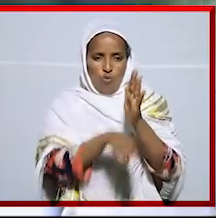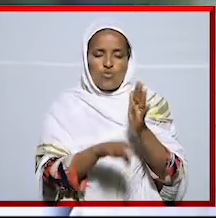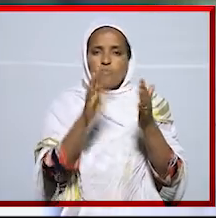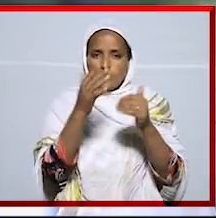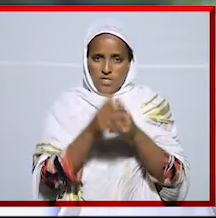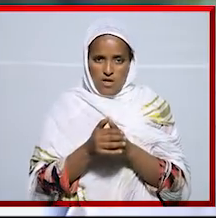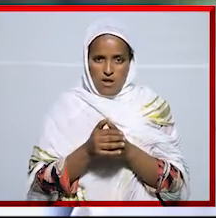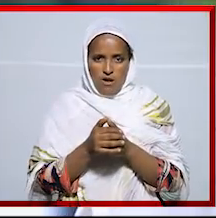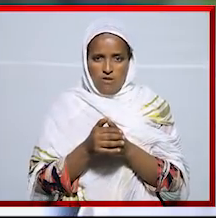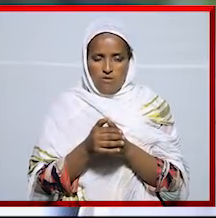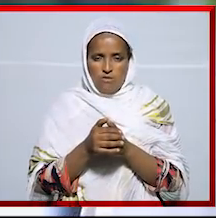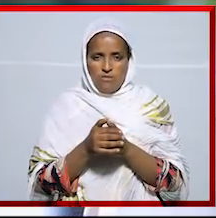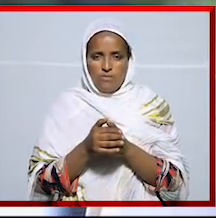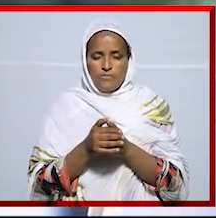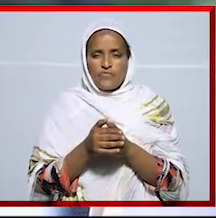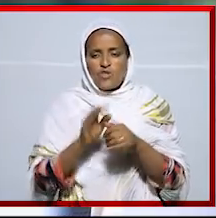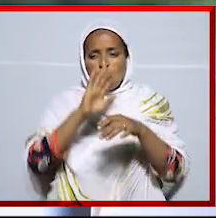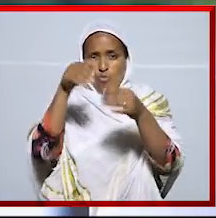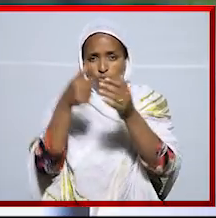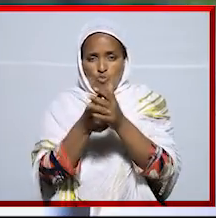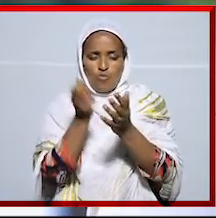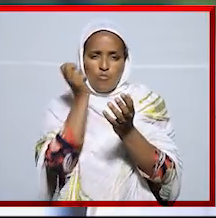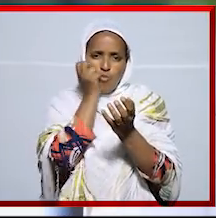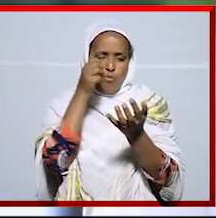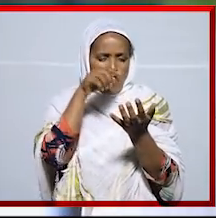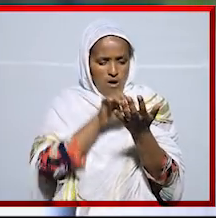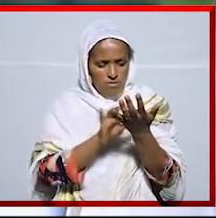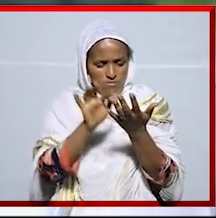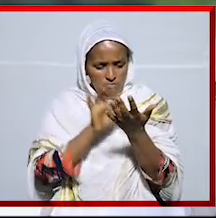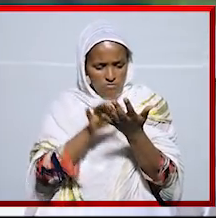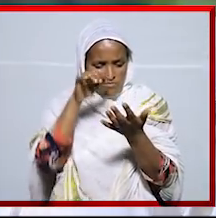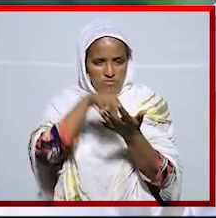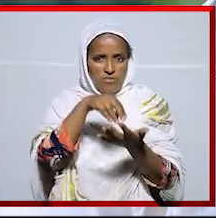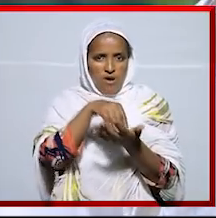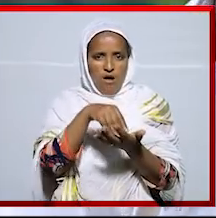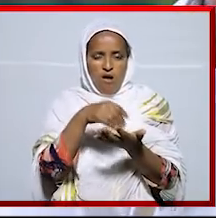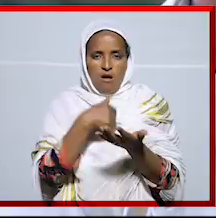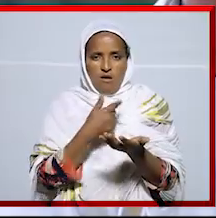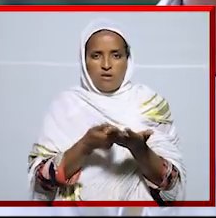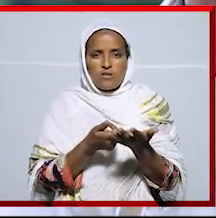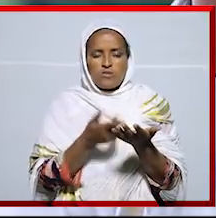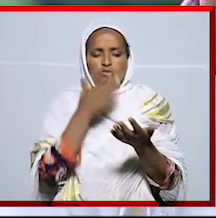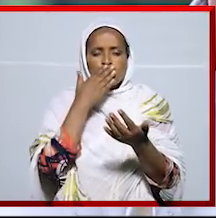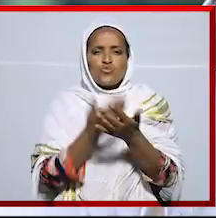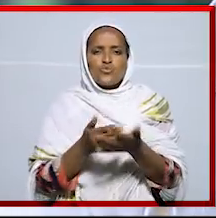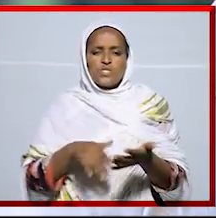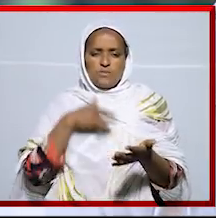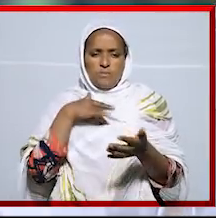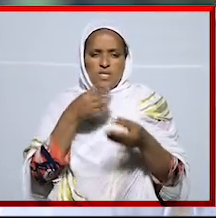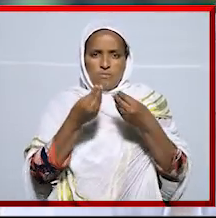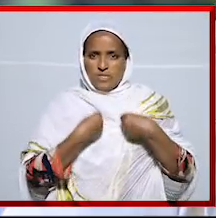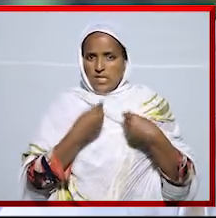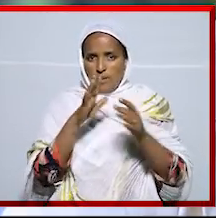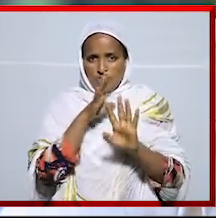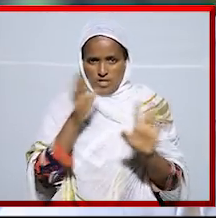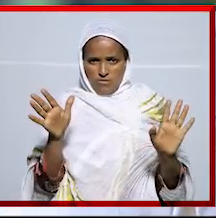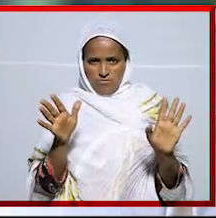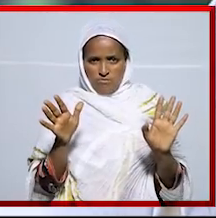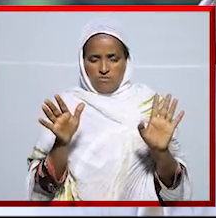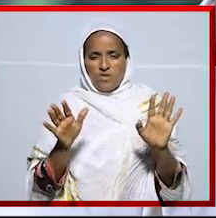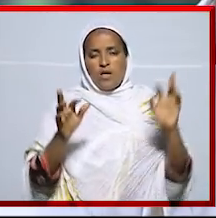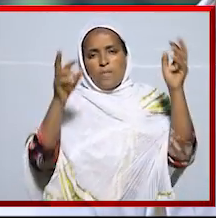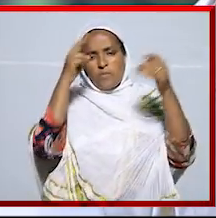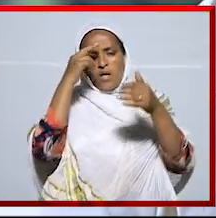ትንሽ የሚያወርዶ ይመስለኛል ሁሉም በየስልኩ ሲጎረጉር ሲነካካው ጥሩ ስሜት የሚሰጥ